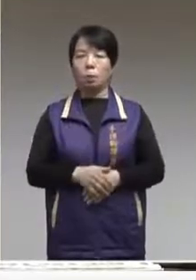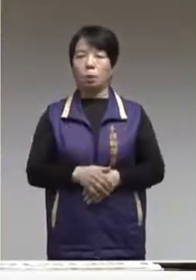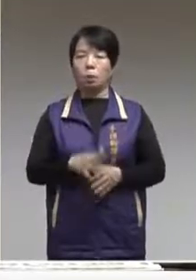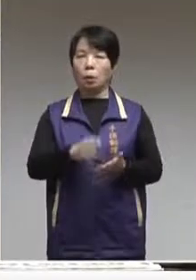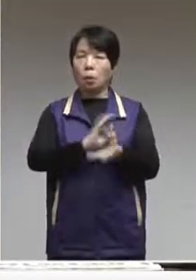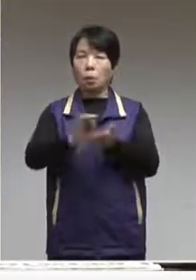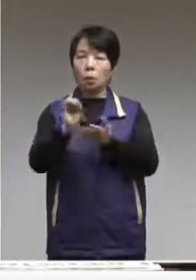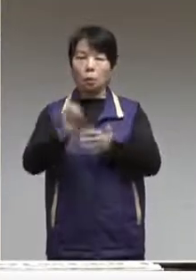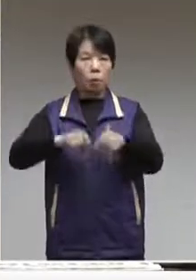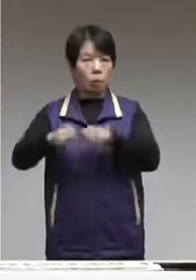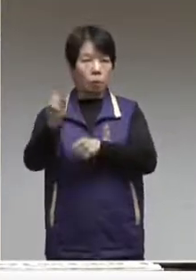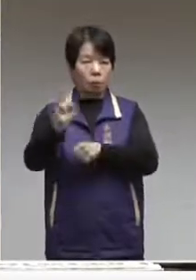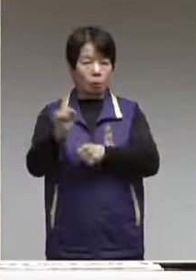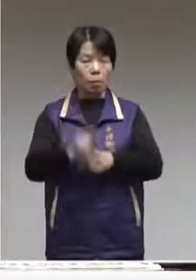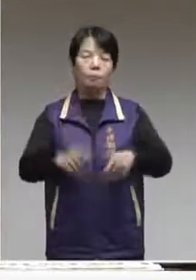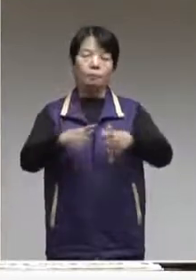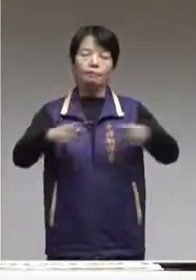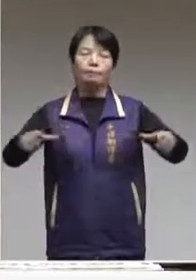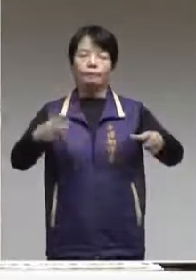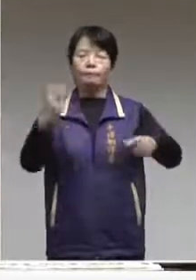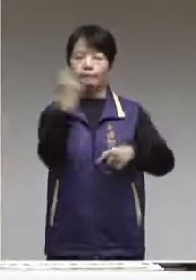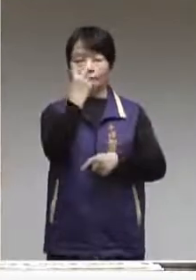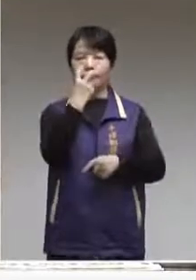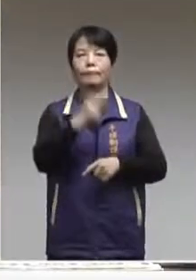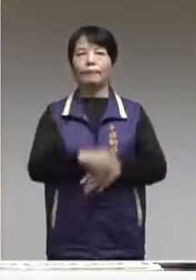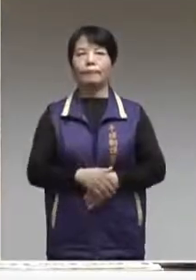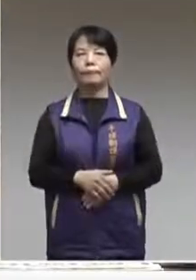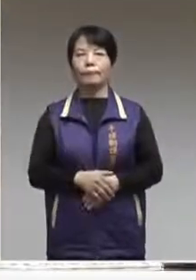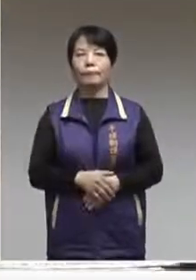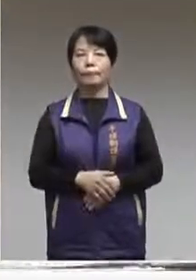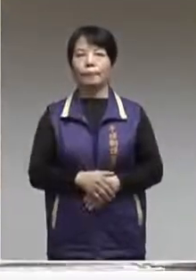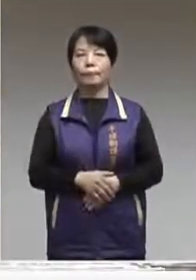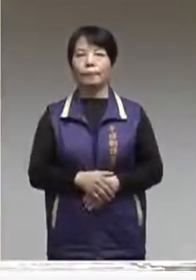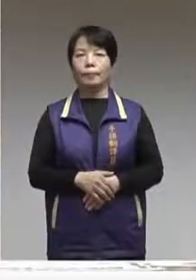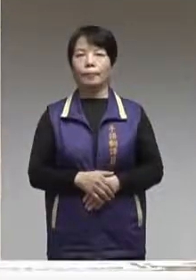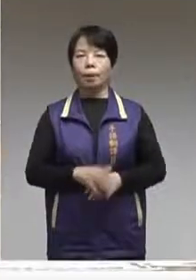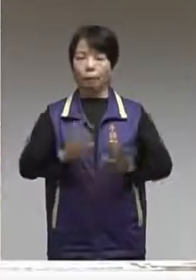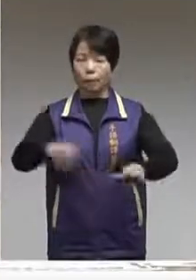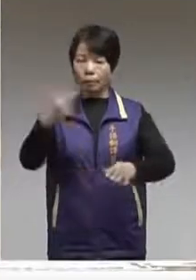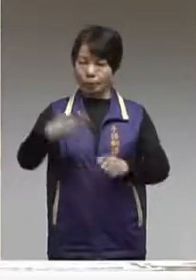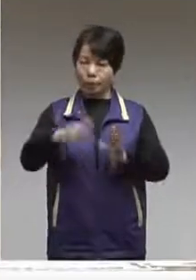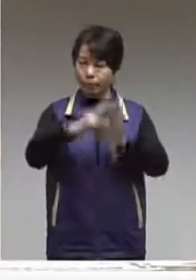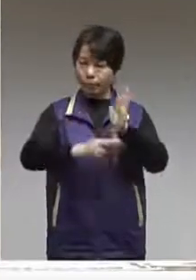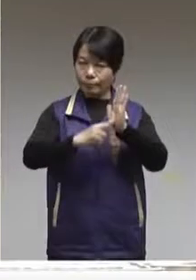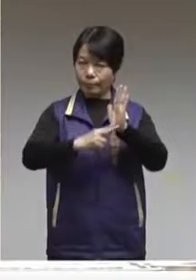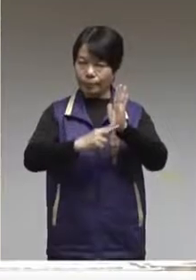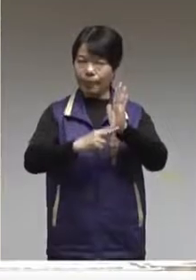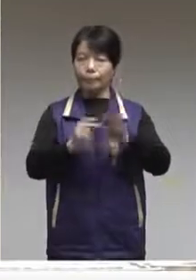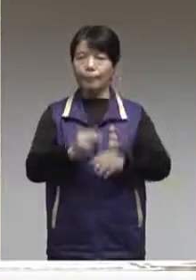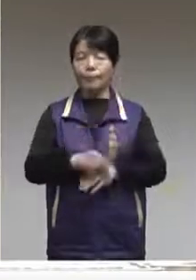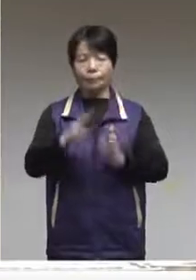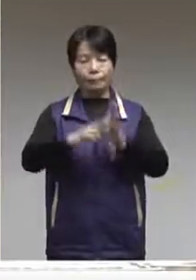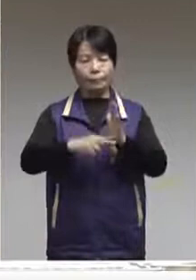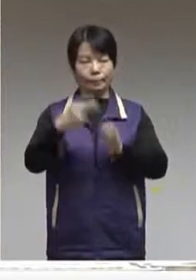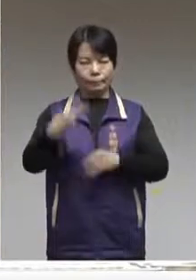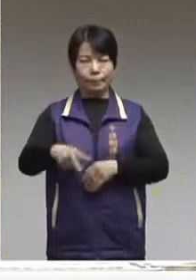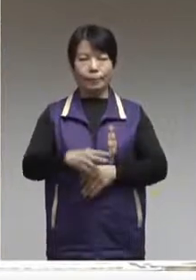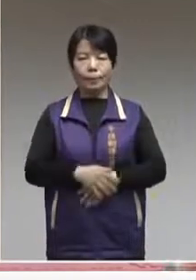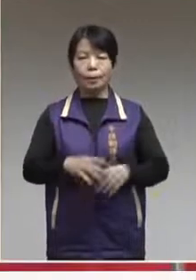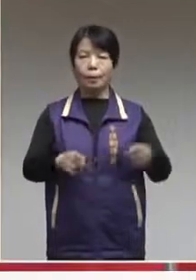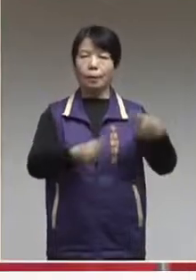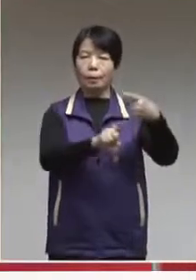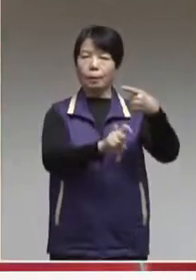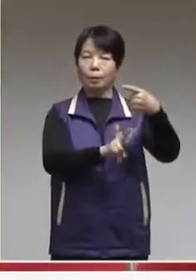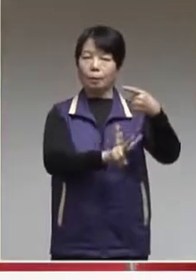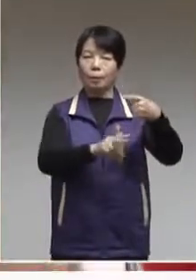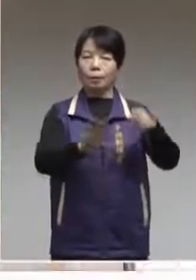取扩大筛检的这个部分。所以我很快的再重复一次跟大家做说明，1月12